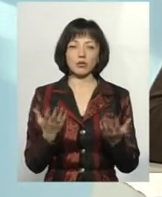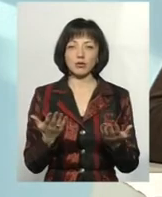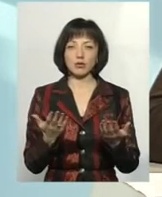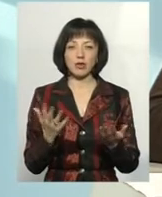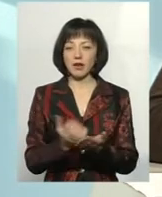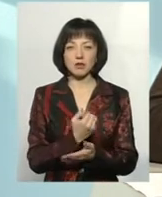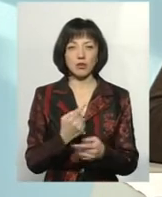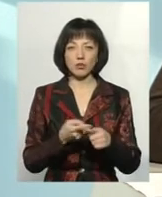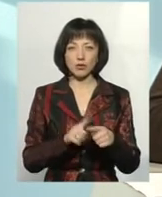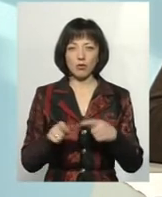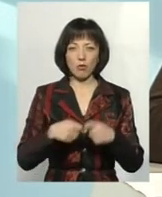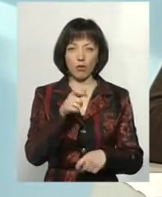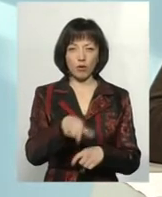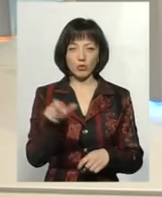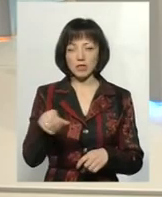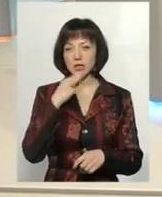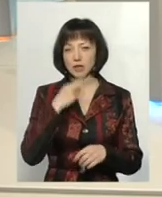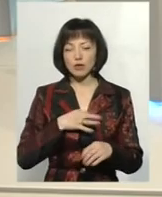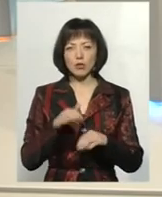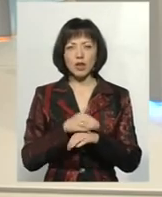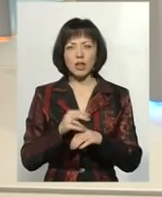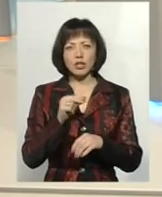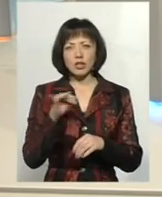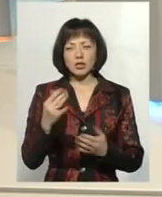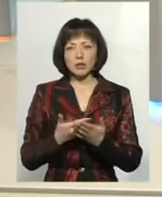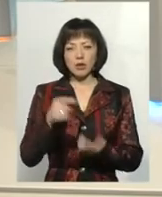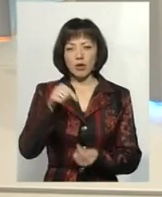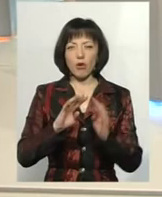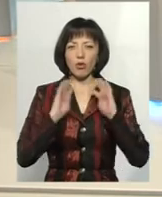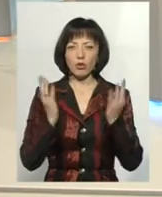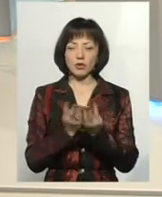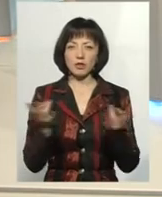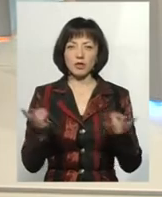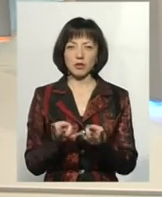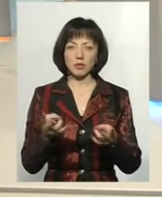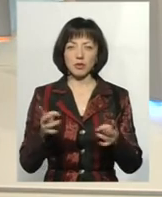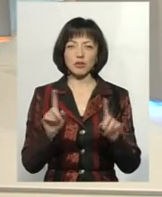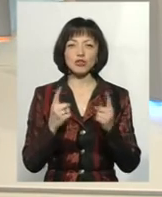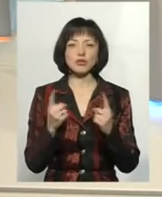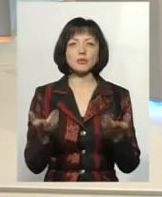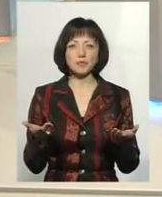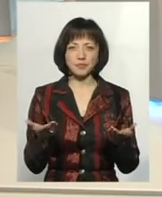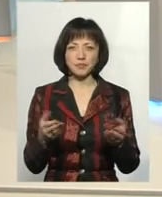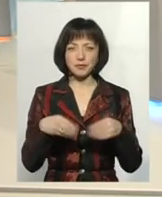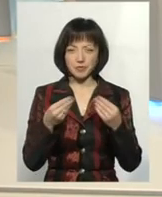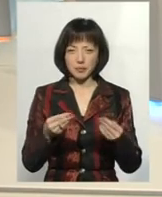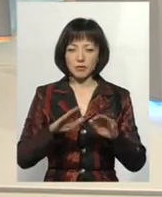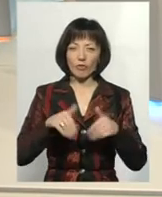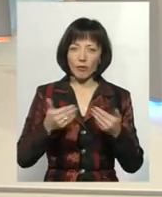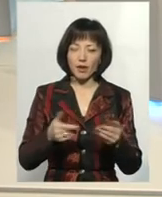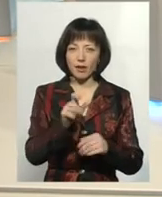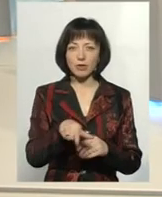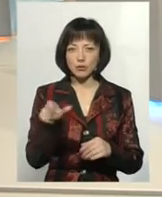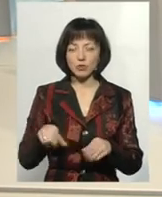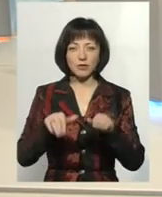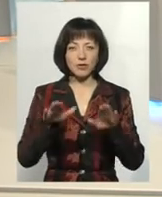не знаходять, тих порушників. Скажіть, будь ласка, ще не приживаються, та можливо огороджувати їх чимось потрібно? Чи ви даєте пораду, навіть люди, які